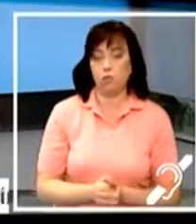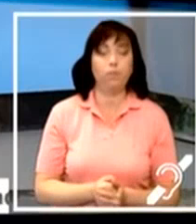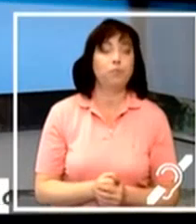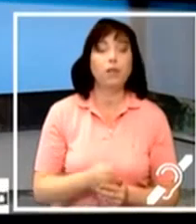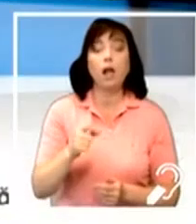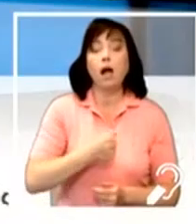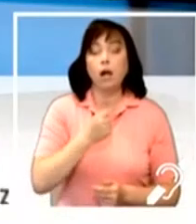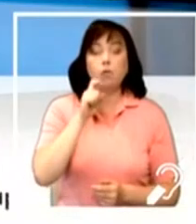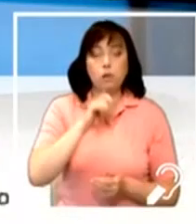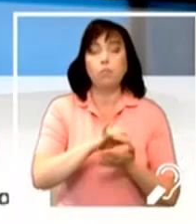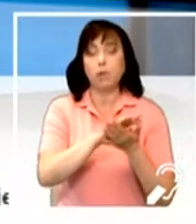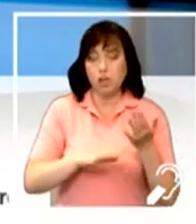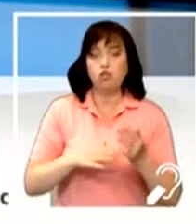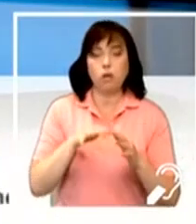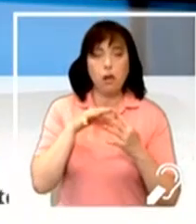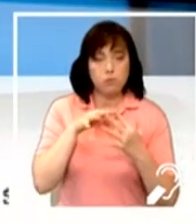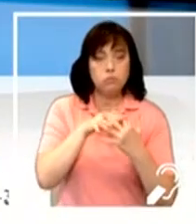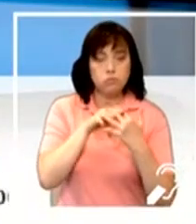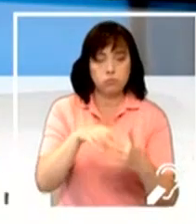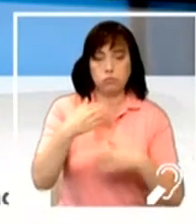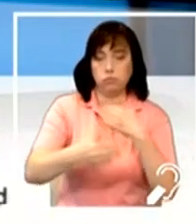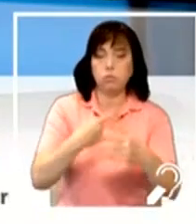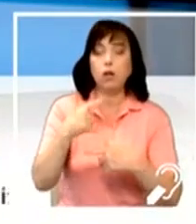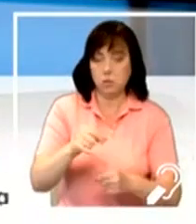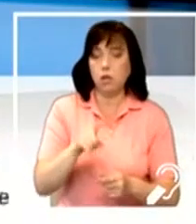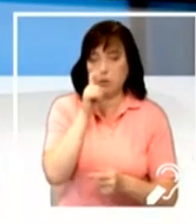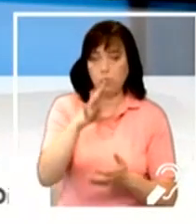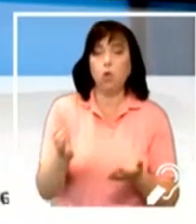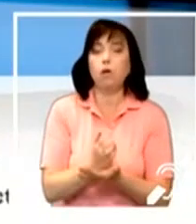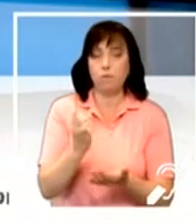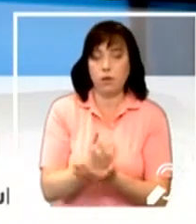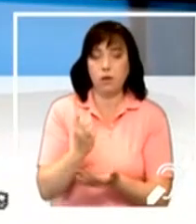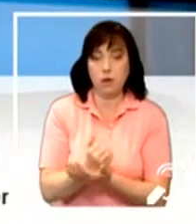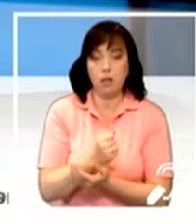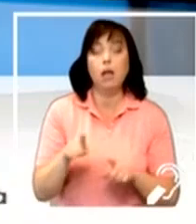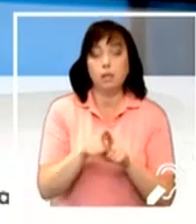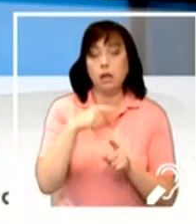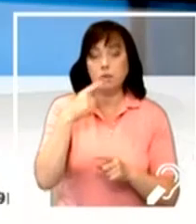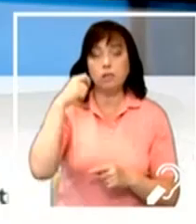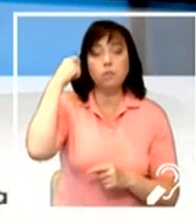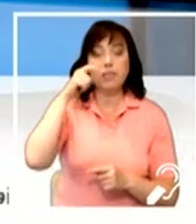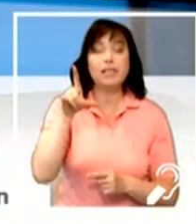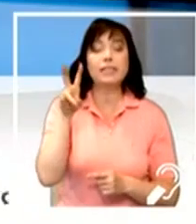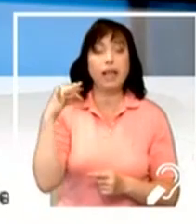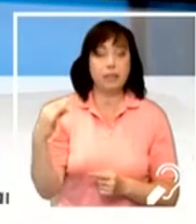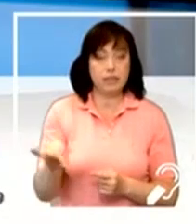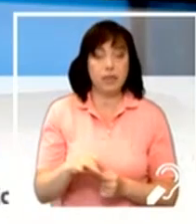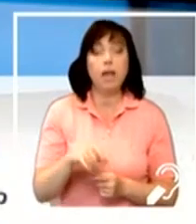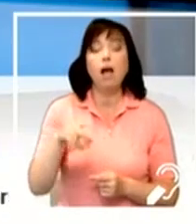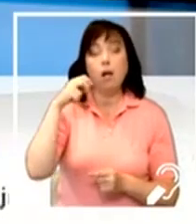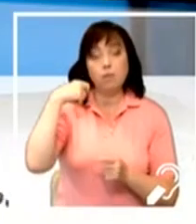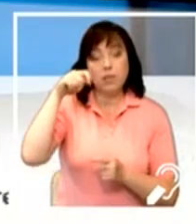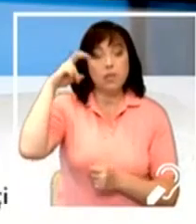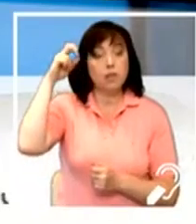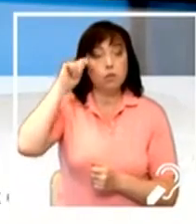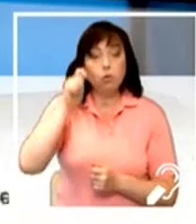Armata ucraineană își continuă ofensiva în est, unde a obținut rezultate substanțiale, a anunțat președintele Zelenski. Liderul de la